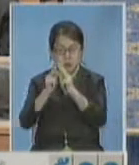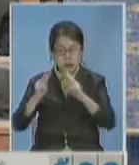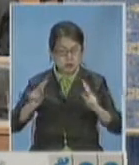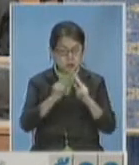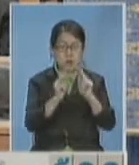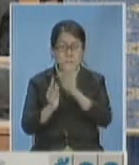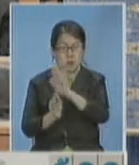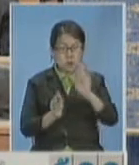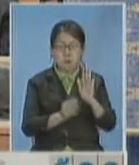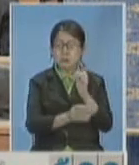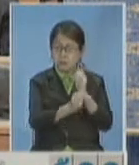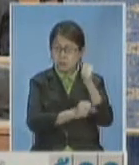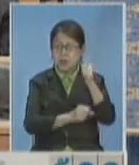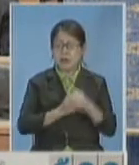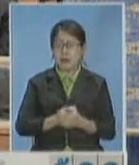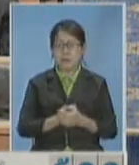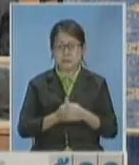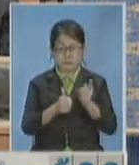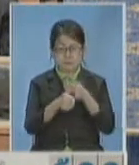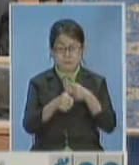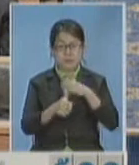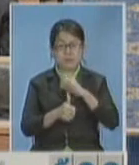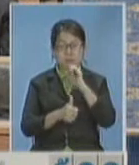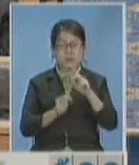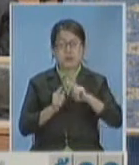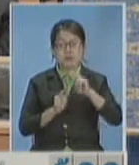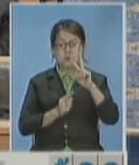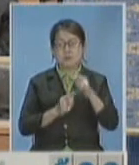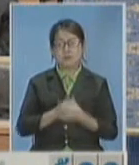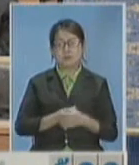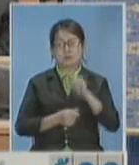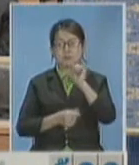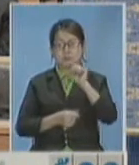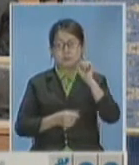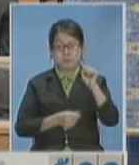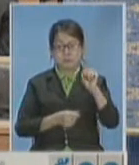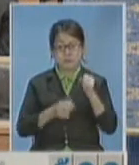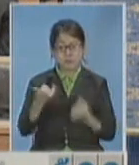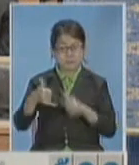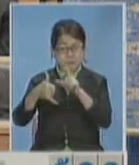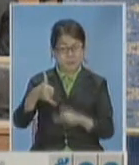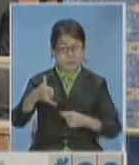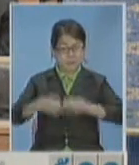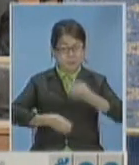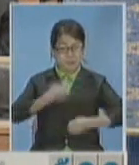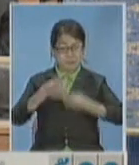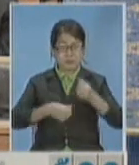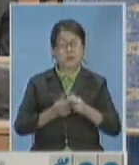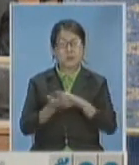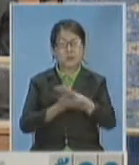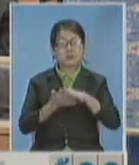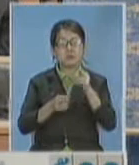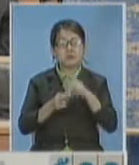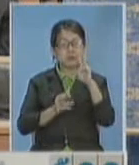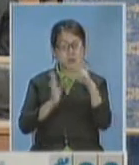ไปอยู่แล้วนั่นเป็นเรื่องที่1เรื่องที่2ก็คือว่าสมาชิกที่ได้อภิปรายไปสักครู่ขออนุญาตเอ่ยนามคุ